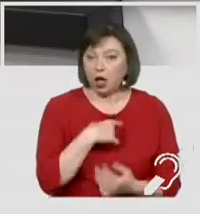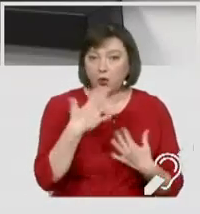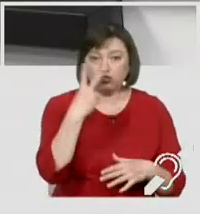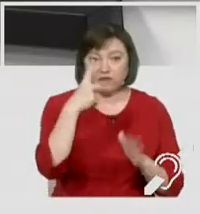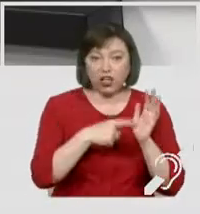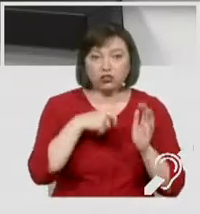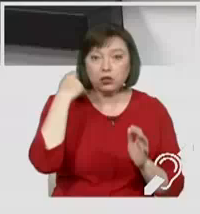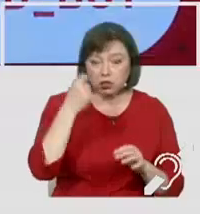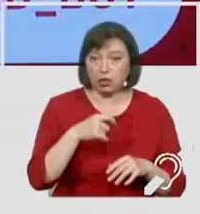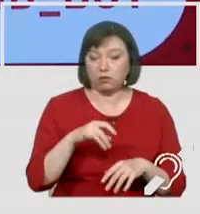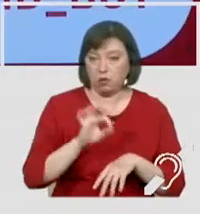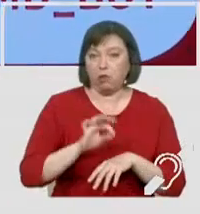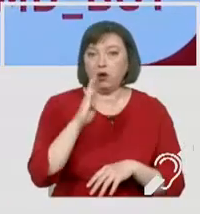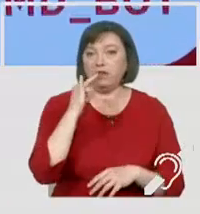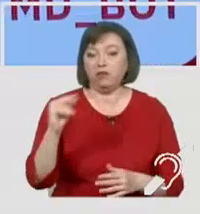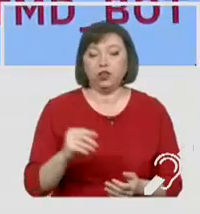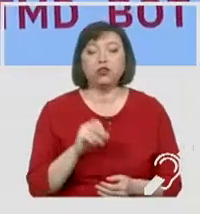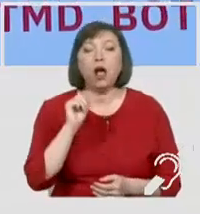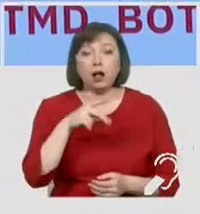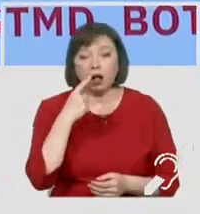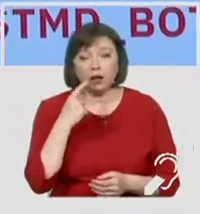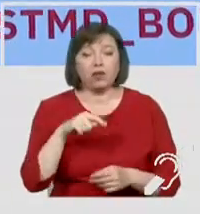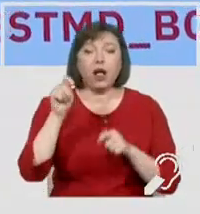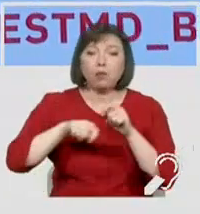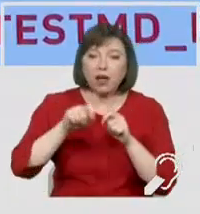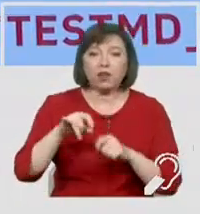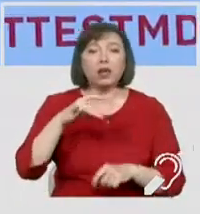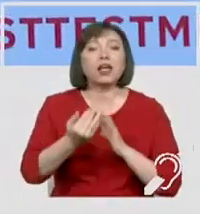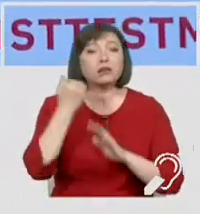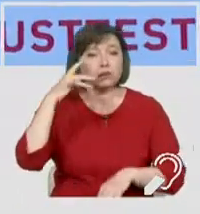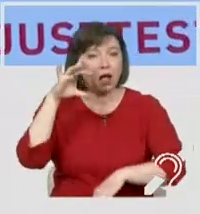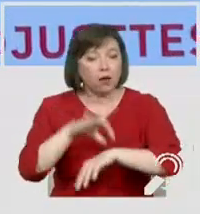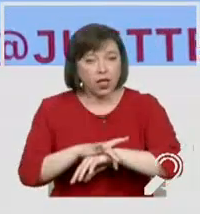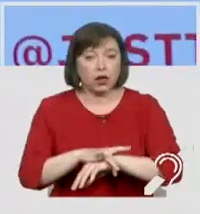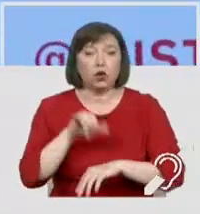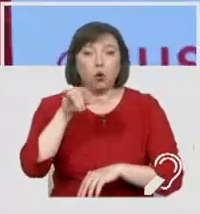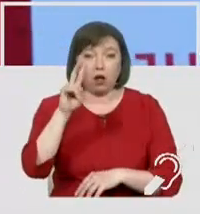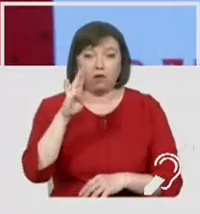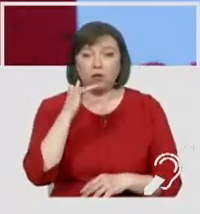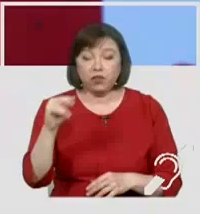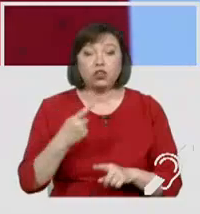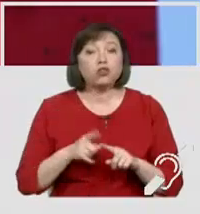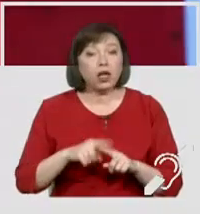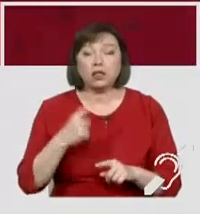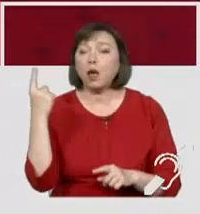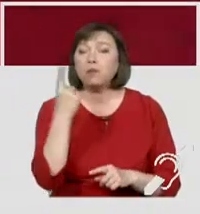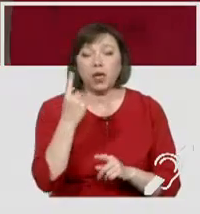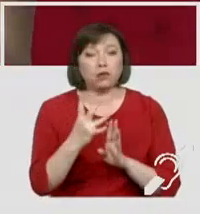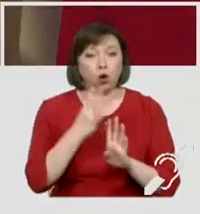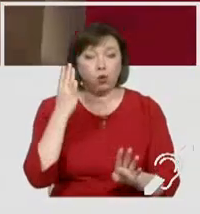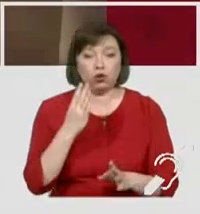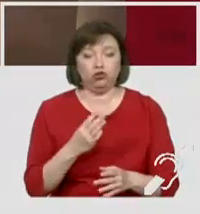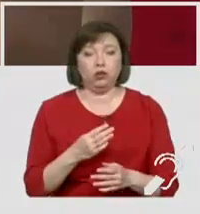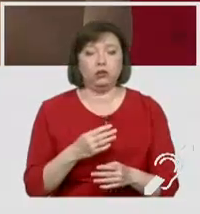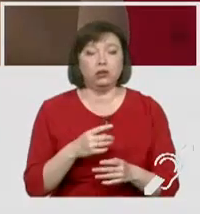26 infecție potrivit ansp testarea și depistarea persoanelor Hi pozitive reprezintă una dintre prioritățile